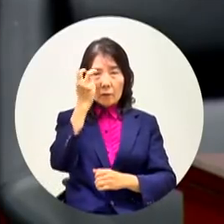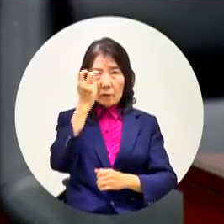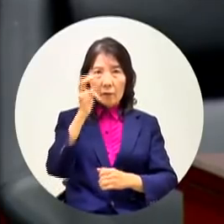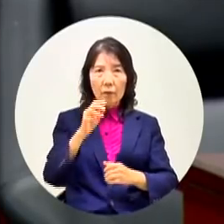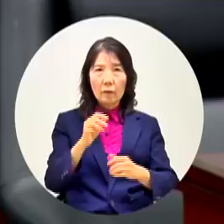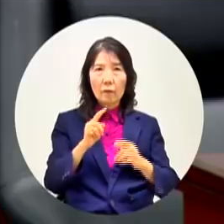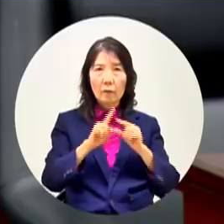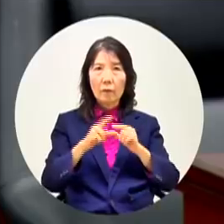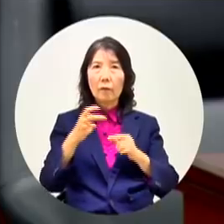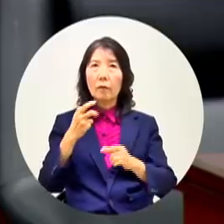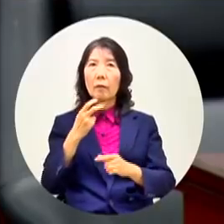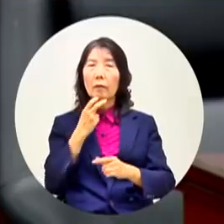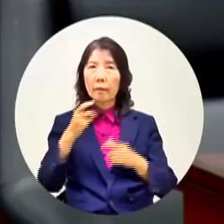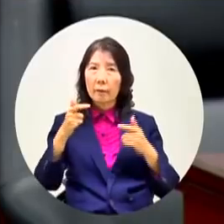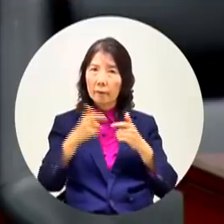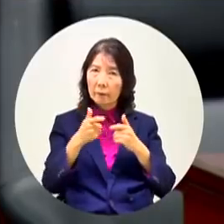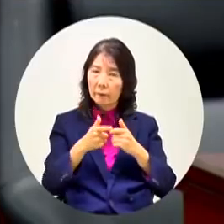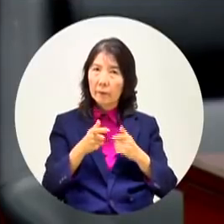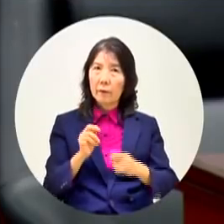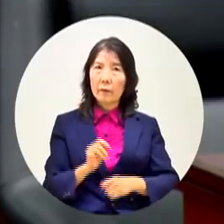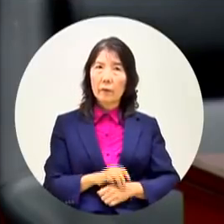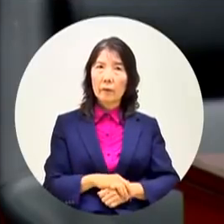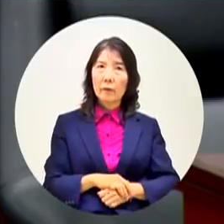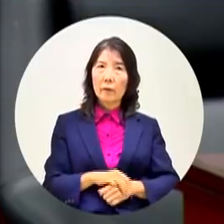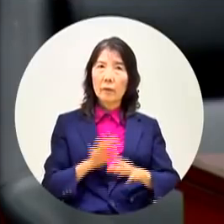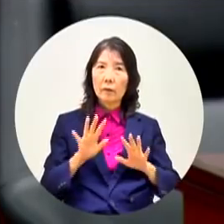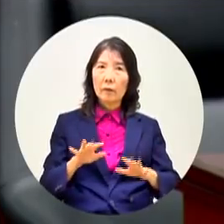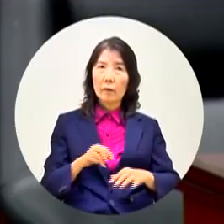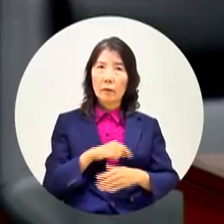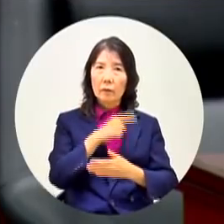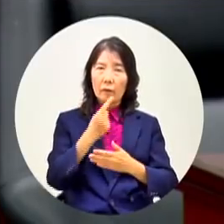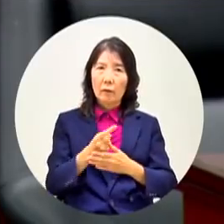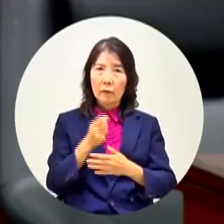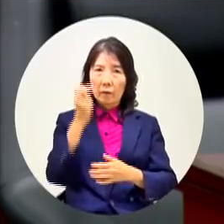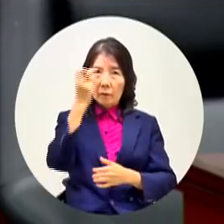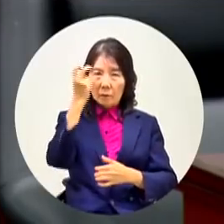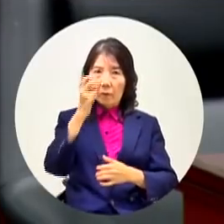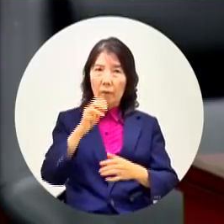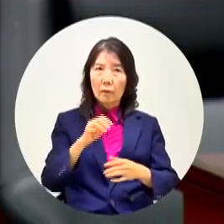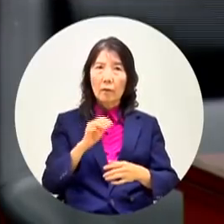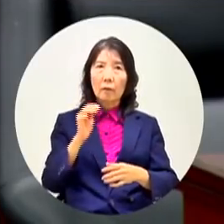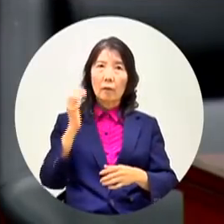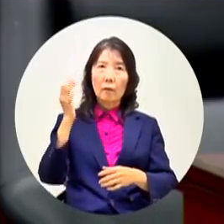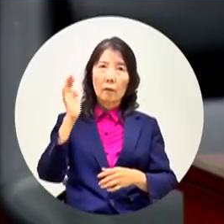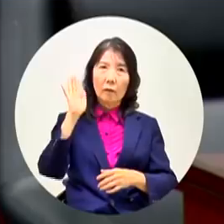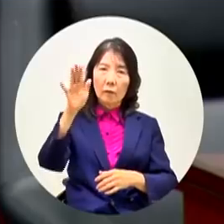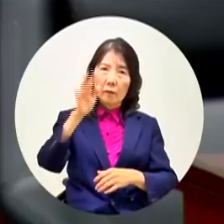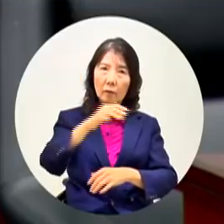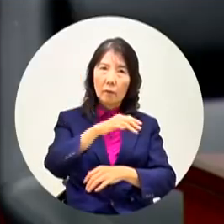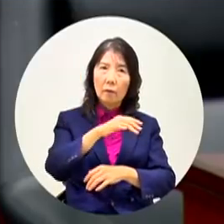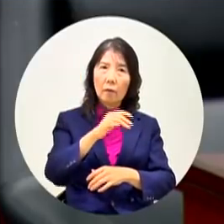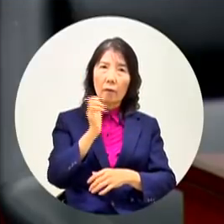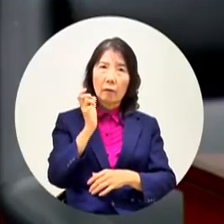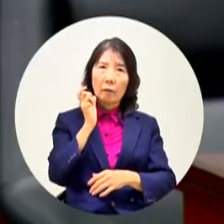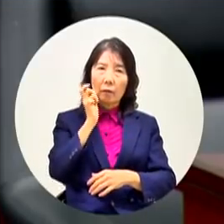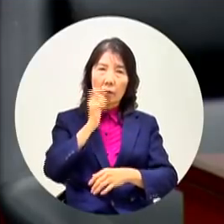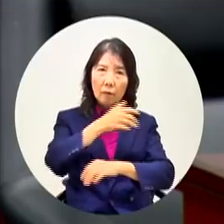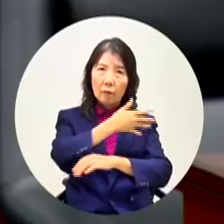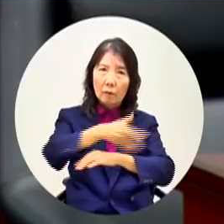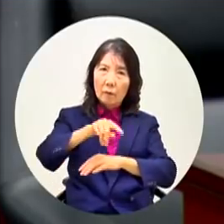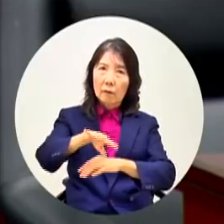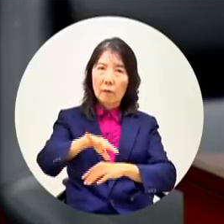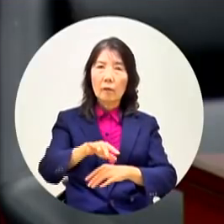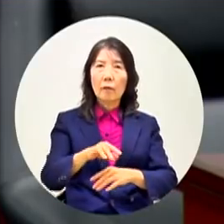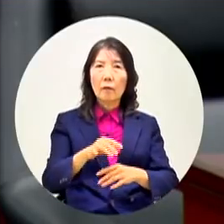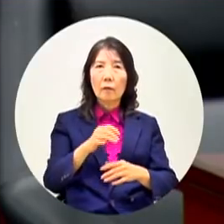合。啊，即马目前总量管制是后硬溪，后硬溪咱目前高雄市有一个总量管制的后硬